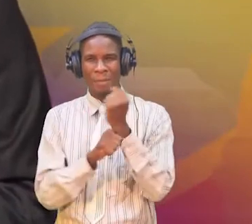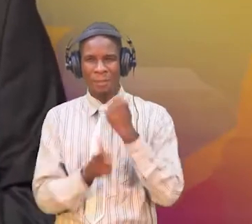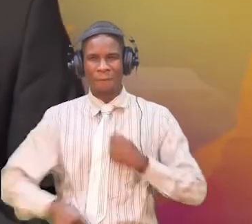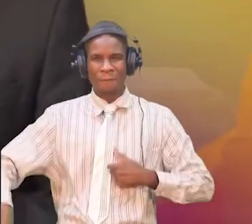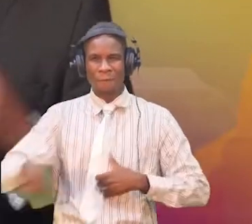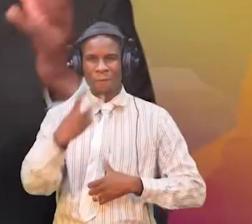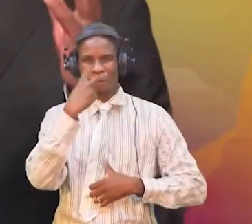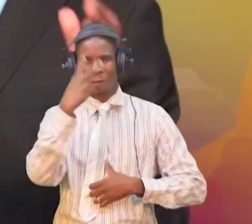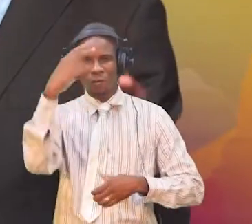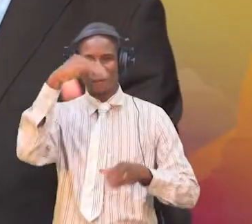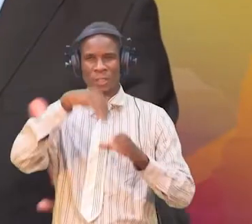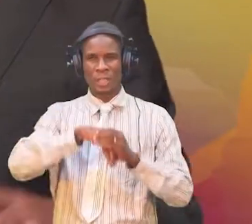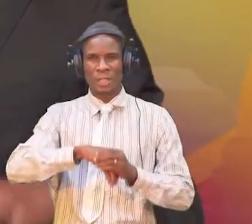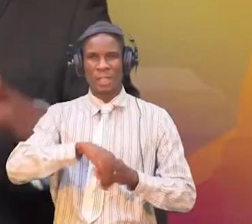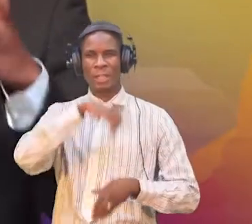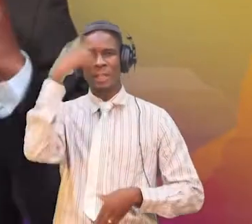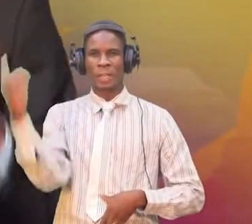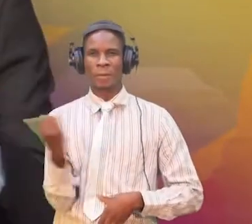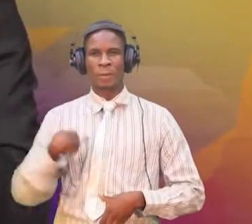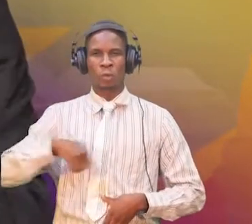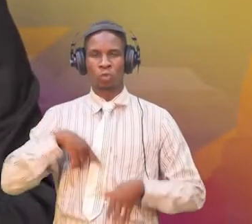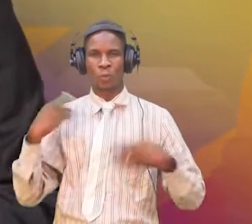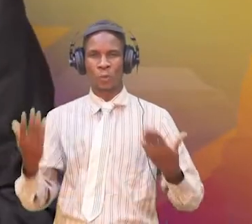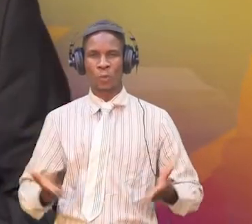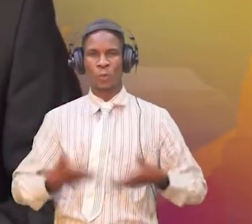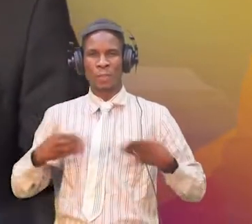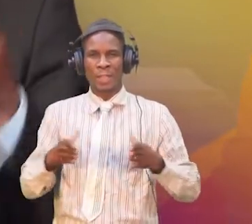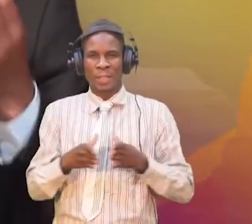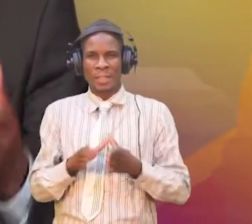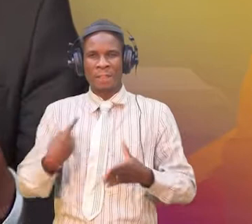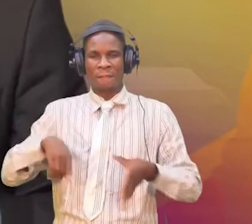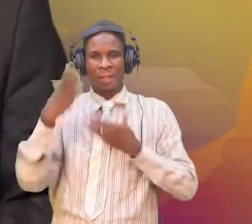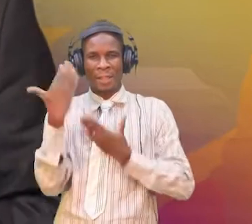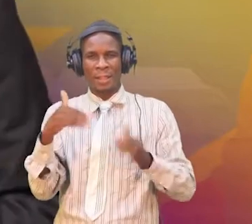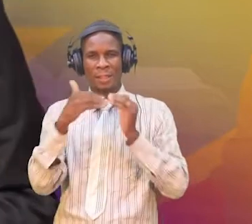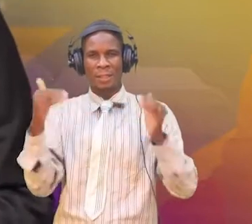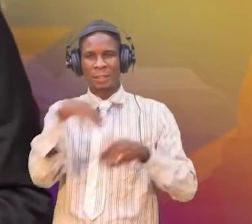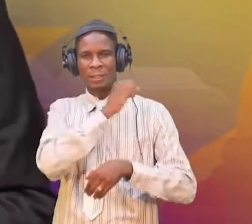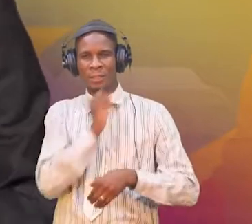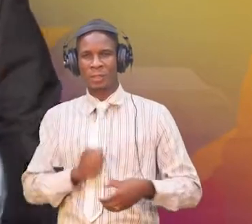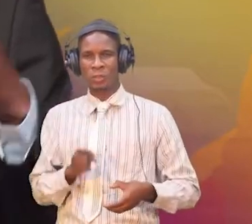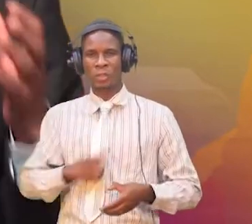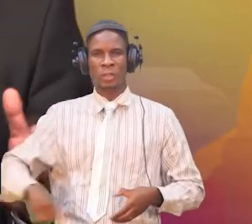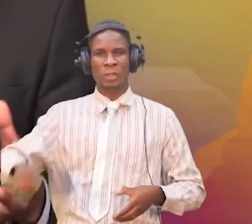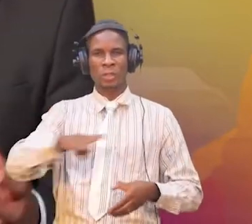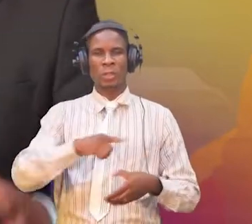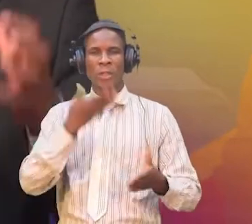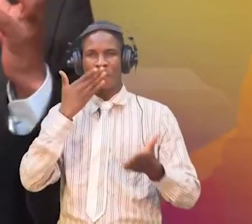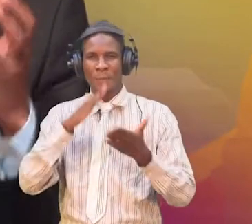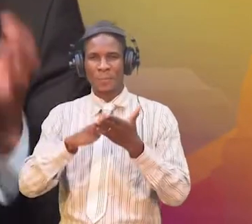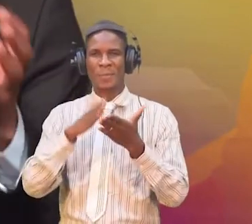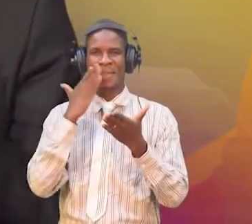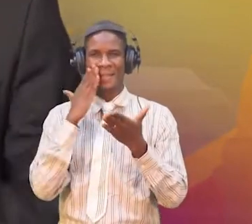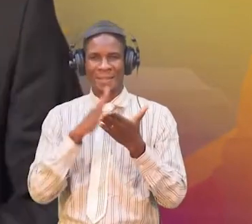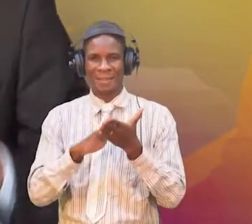Baninga balandi bisika nyonso bozali kolanda biso to sepeli penza kozala na bino tikete ngolu ya Yawe Nzambe